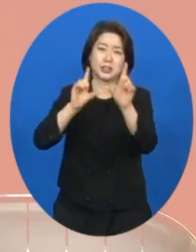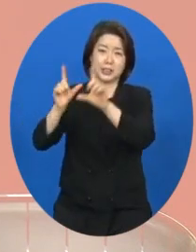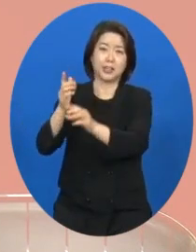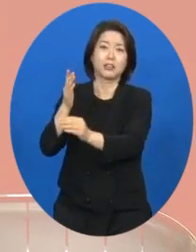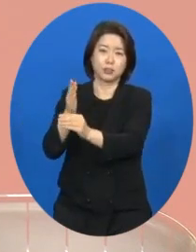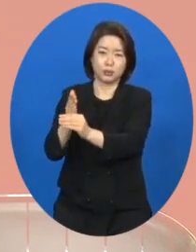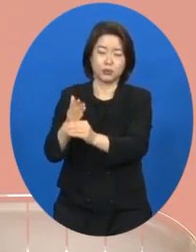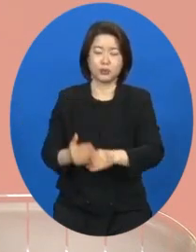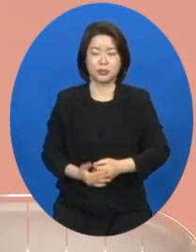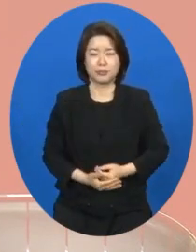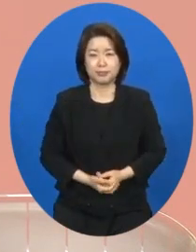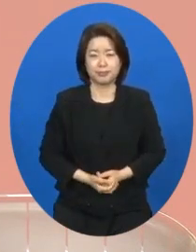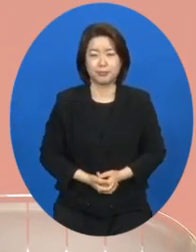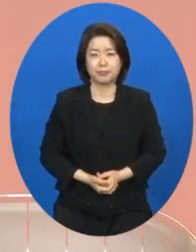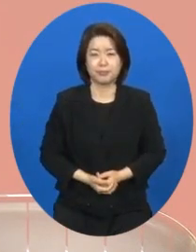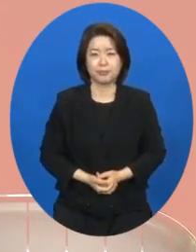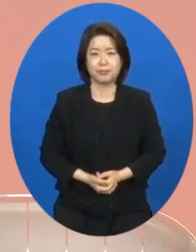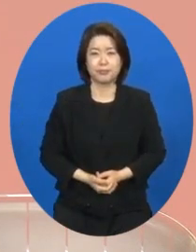있습니다.